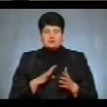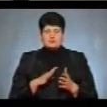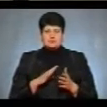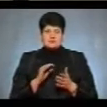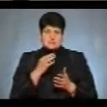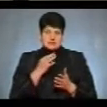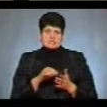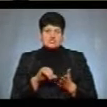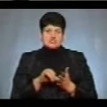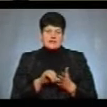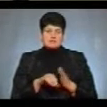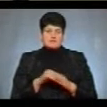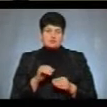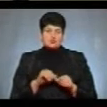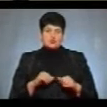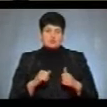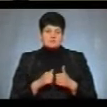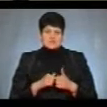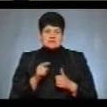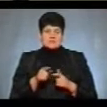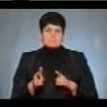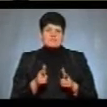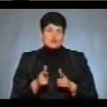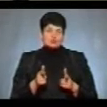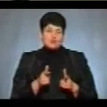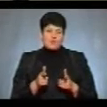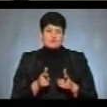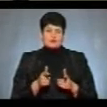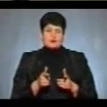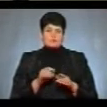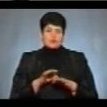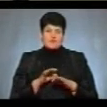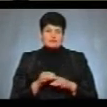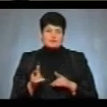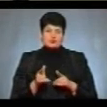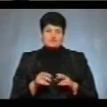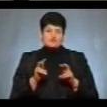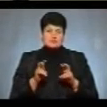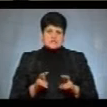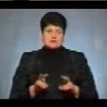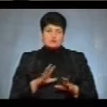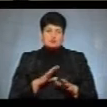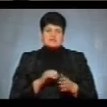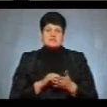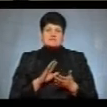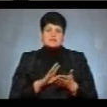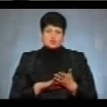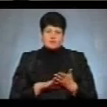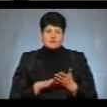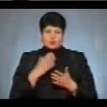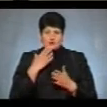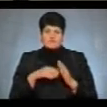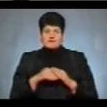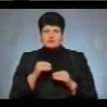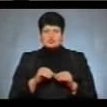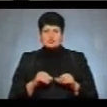членами дільничних виборчих комісій, це, відповідно, підготовка, це, відповідно, проведення підготовчого засідання, також були зафіксовані, коли виборчі